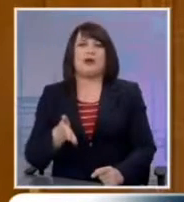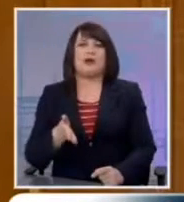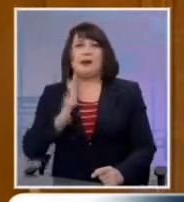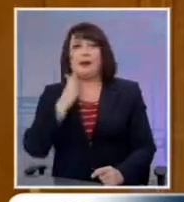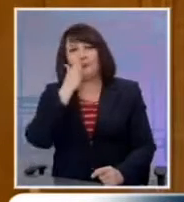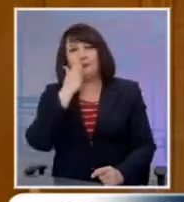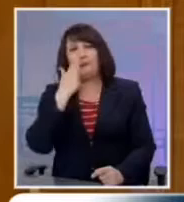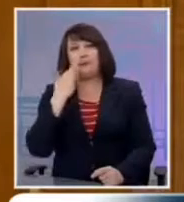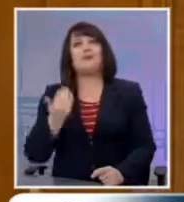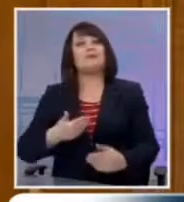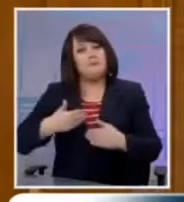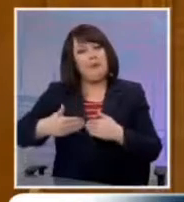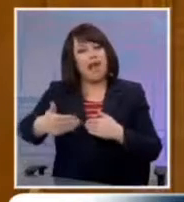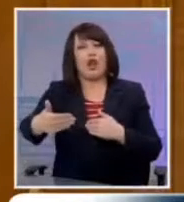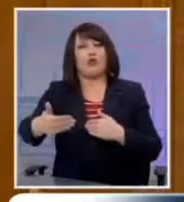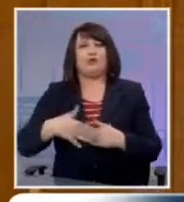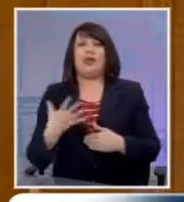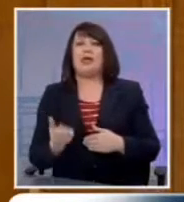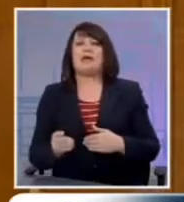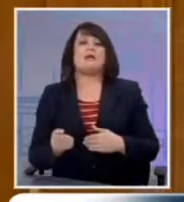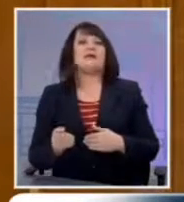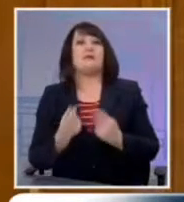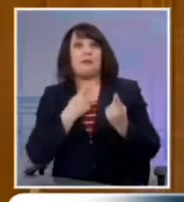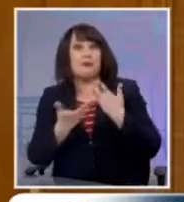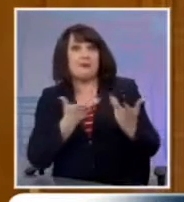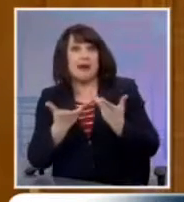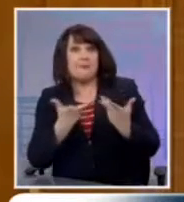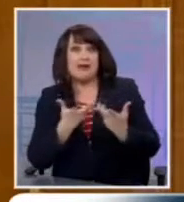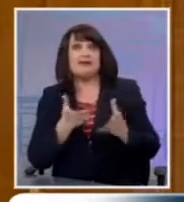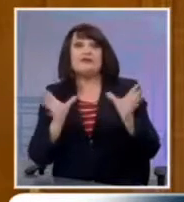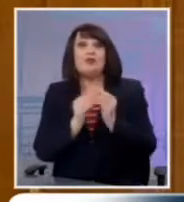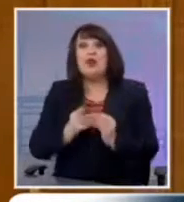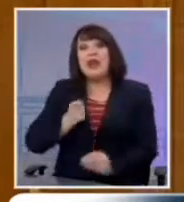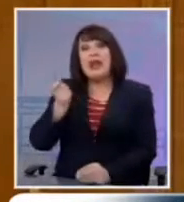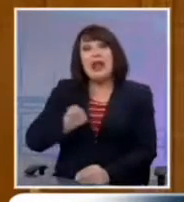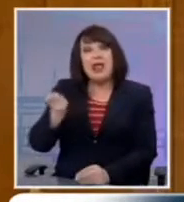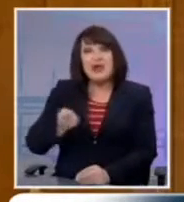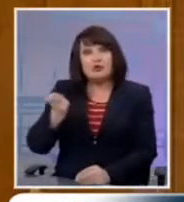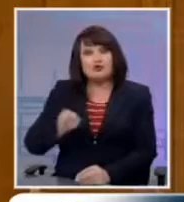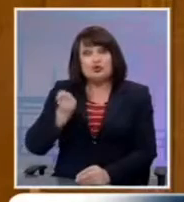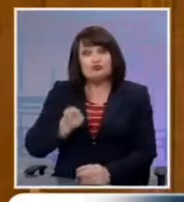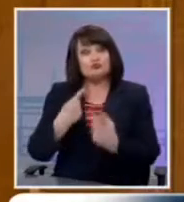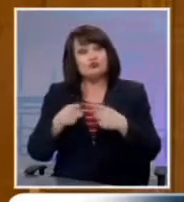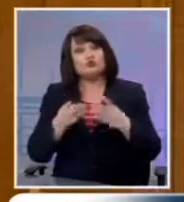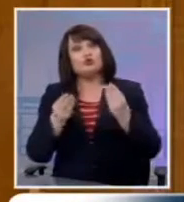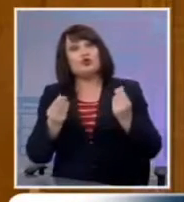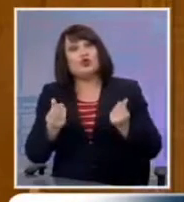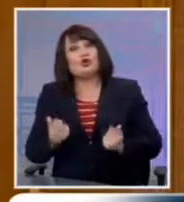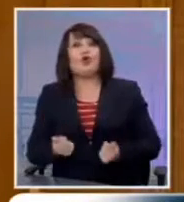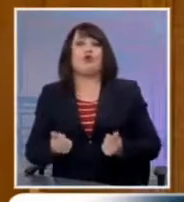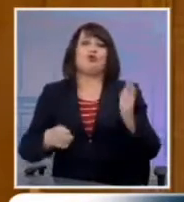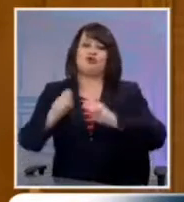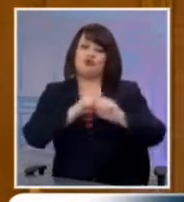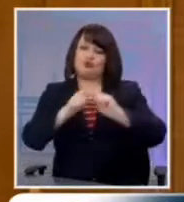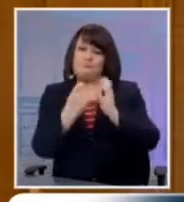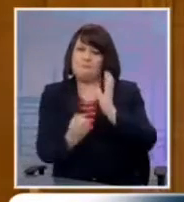μία προοπτική με τη διαπραγμάτευση του χρέους, με μία διαφορετική παραγωγική